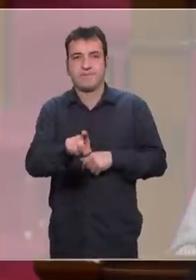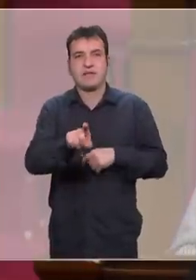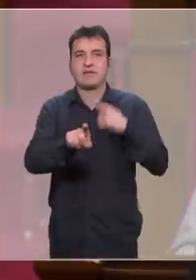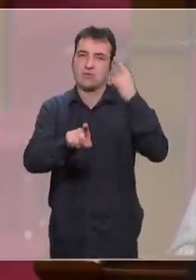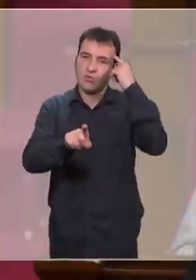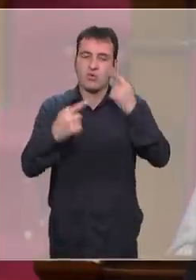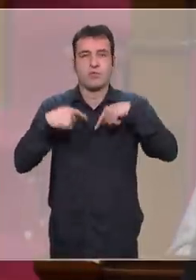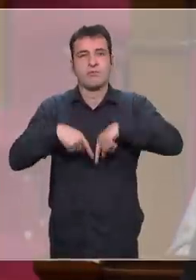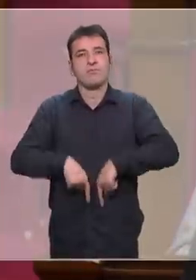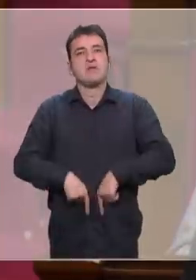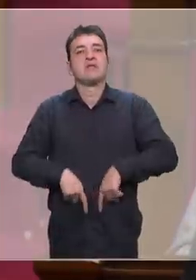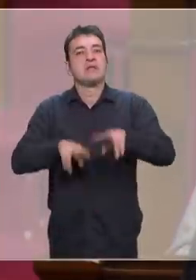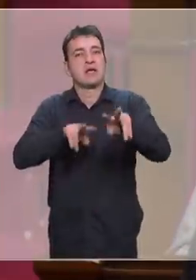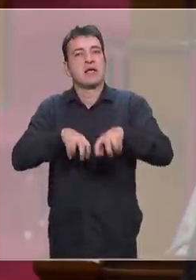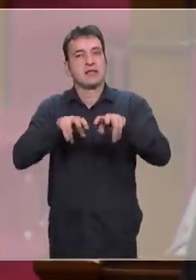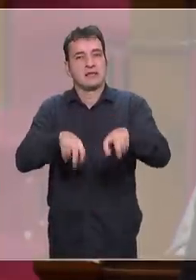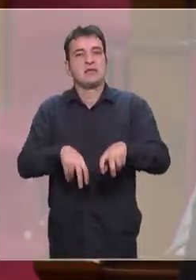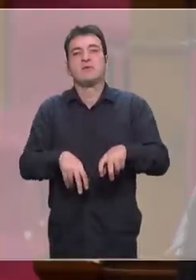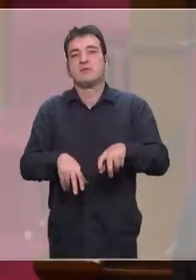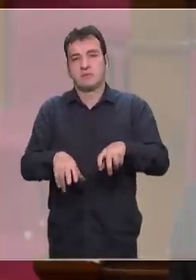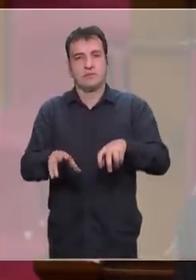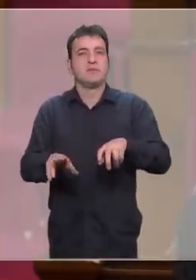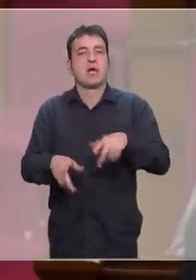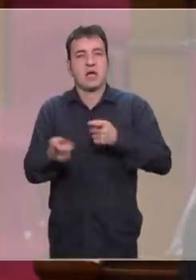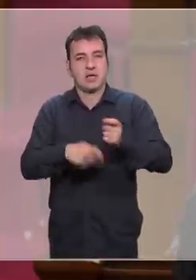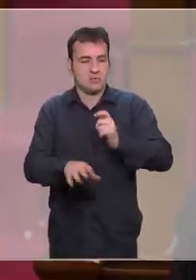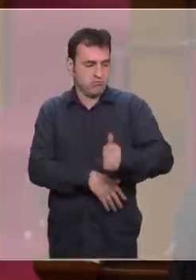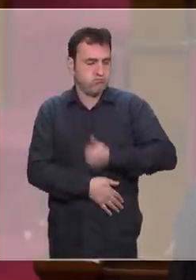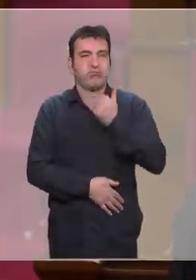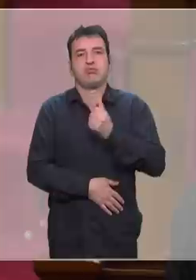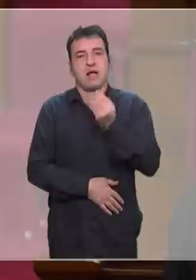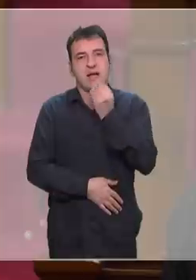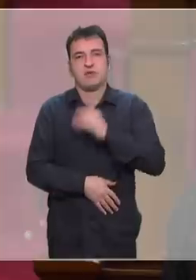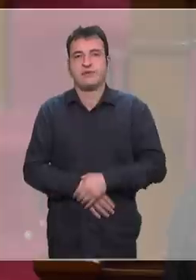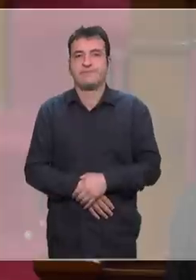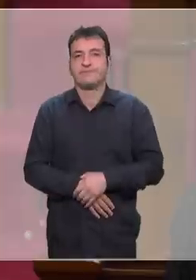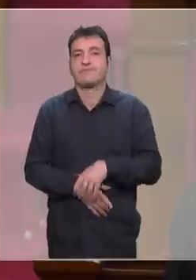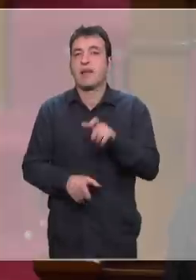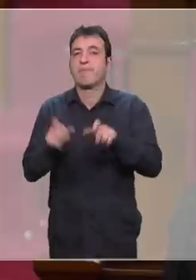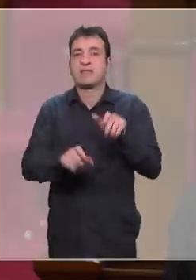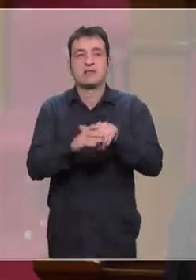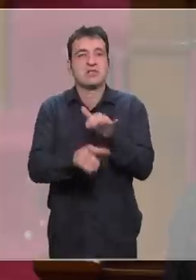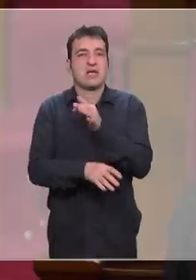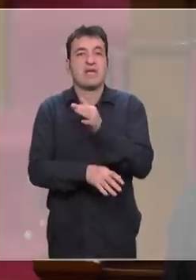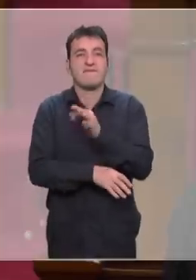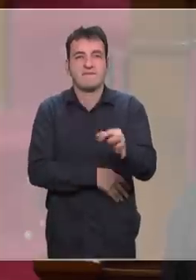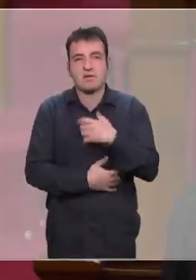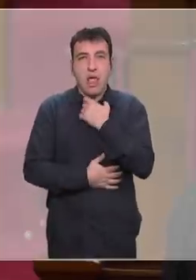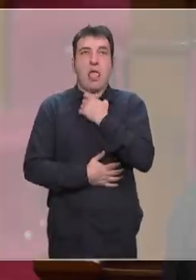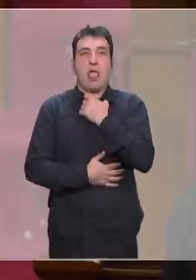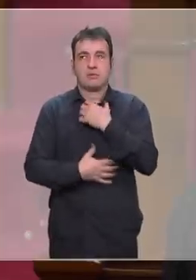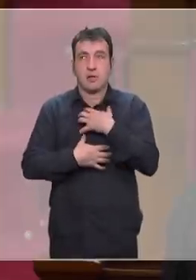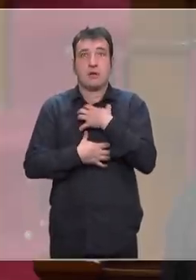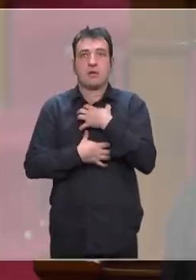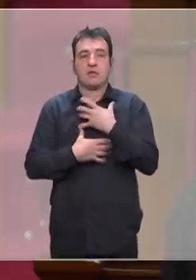Fesneau, ministre de l'Agriculture et de la Souveraineté Alimentaire. Les Français sont pris à la gorge depuis plusieurs mois. Ils angoissent